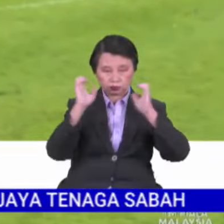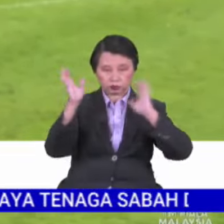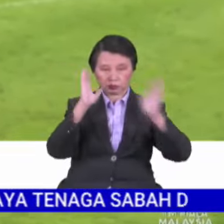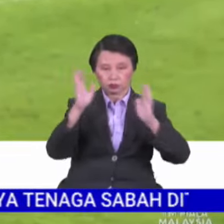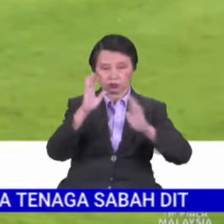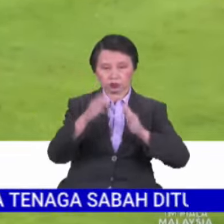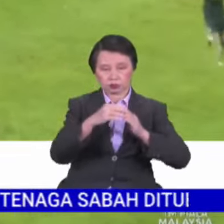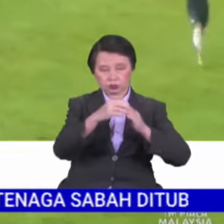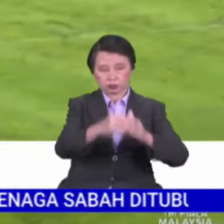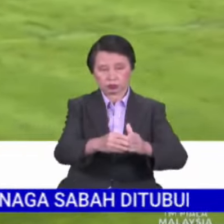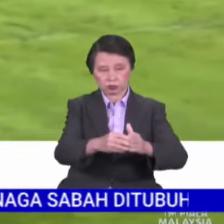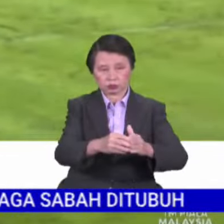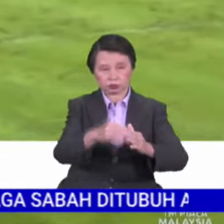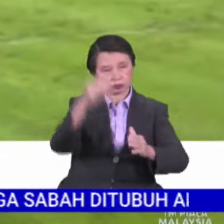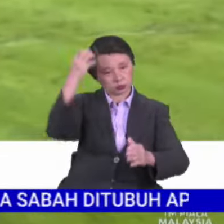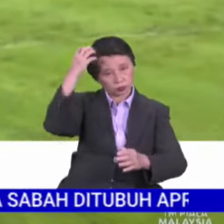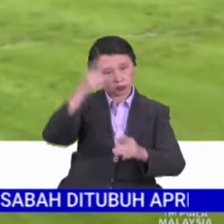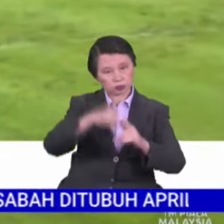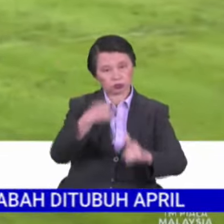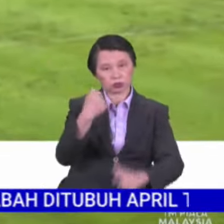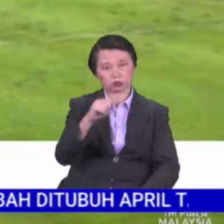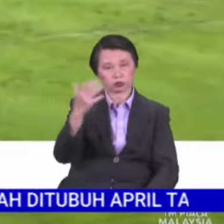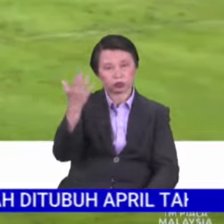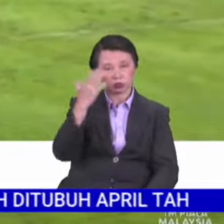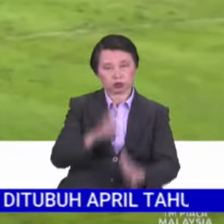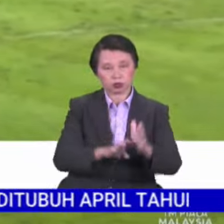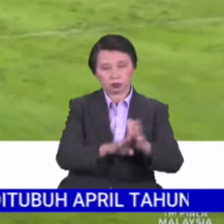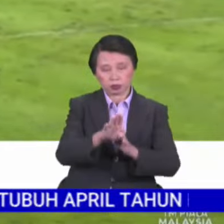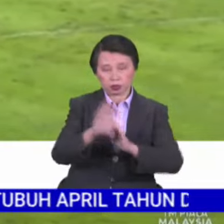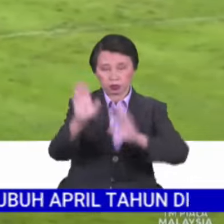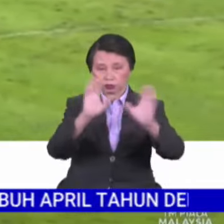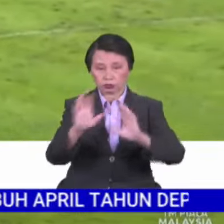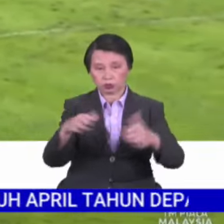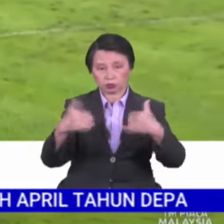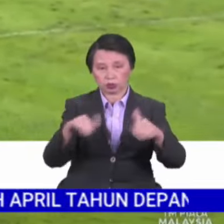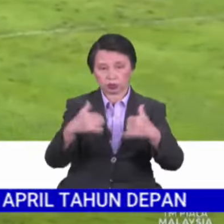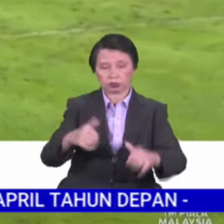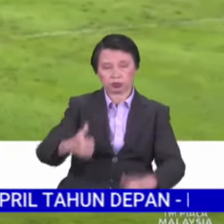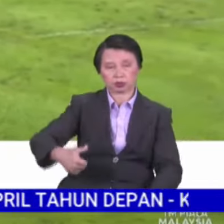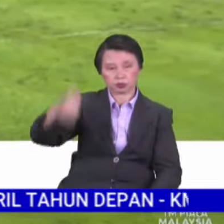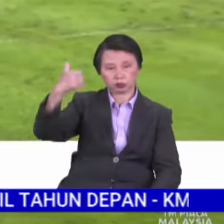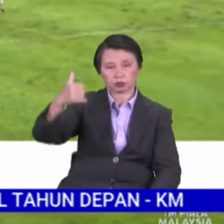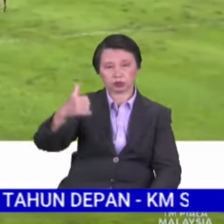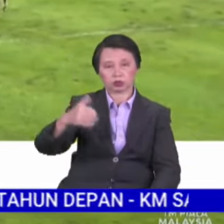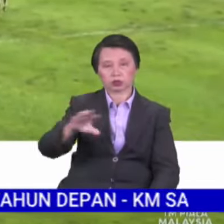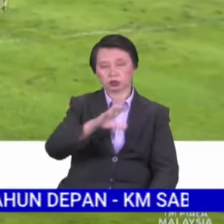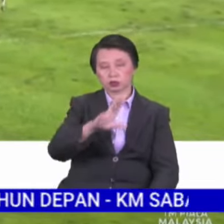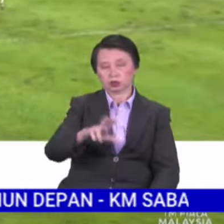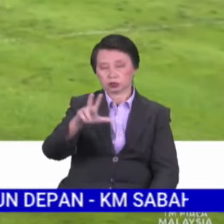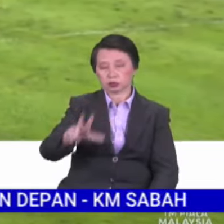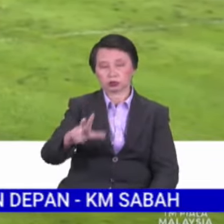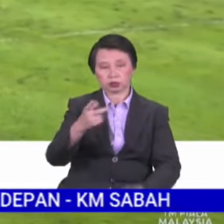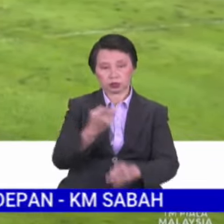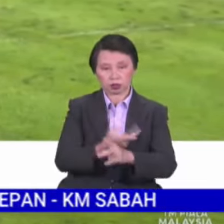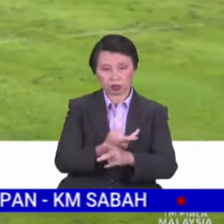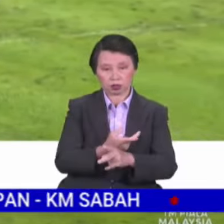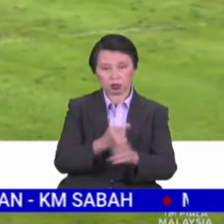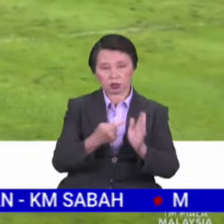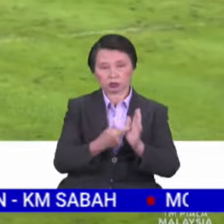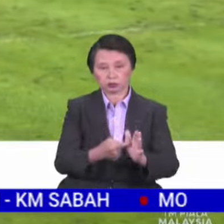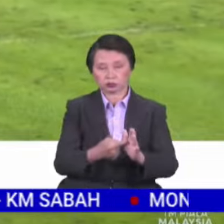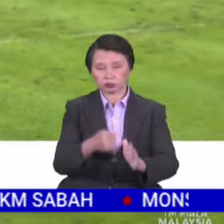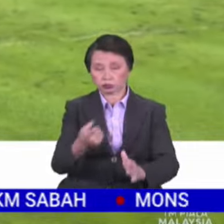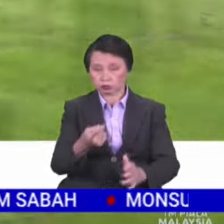itu membimbing Selangor pada September lepas, prestasi dan corak permainan juara Piala Malaysia 33 kali itu